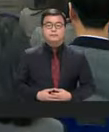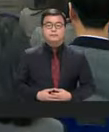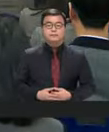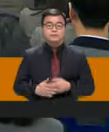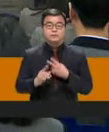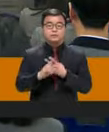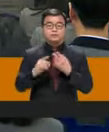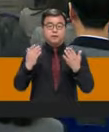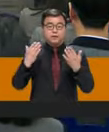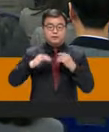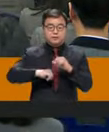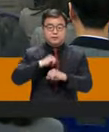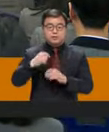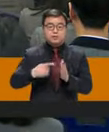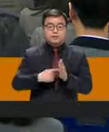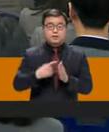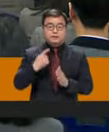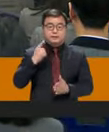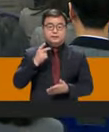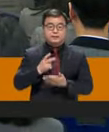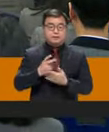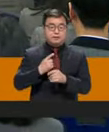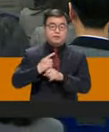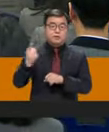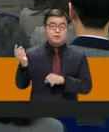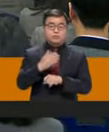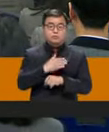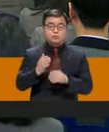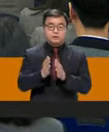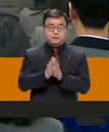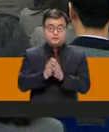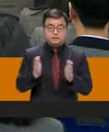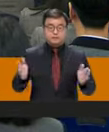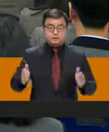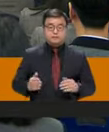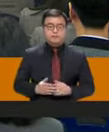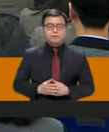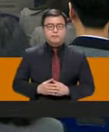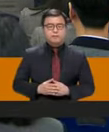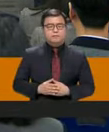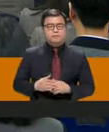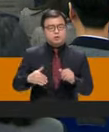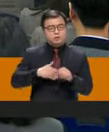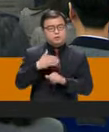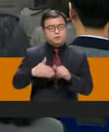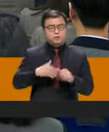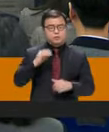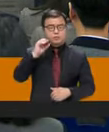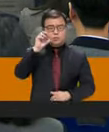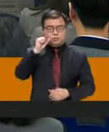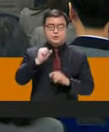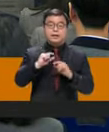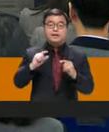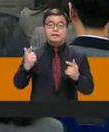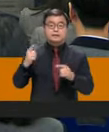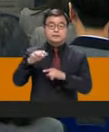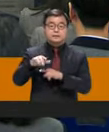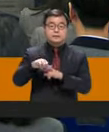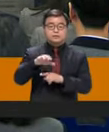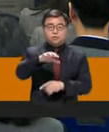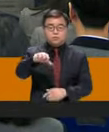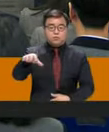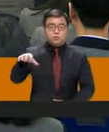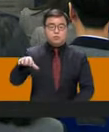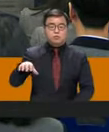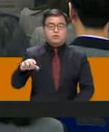중학교 자유학기제가 내년부터 전면 시행되죠. 하지만 이 환경이 열악한 농산어촌 지역의 학생들은